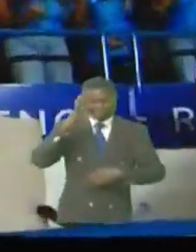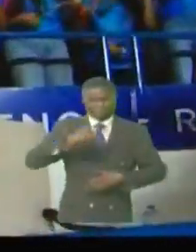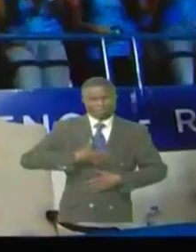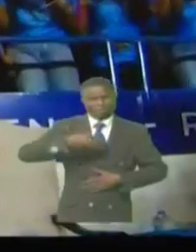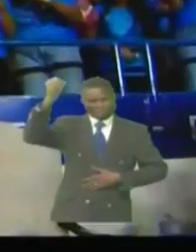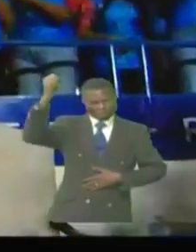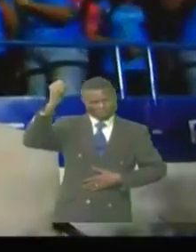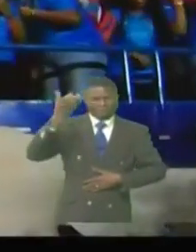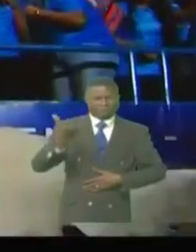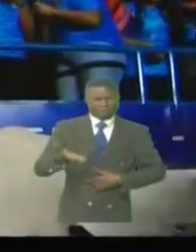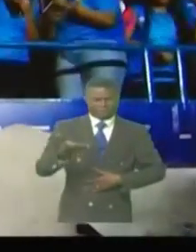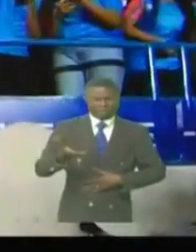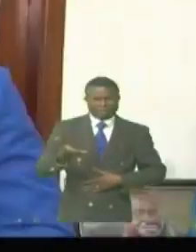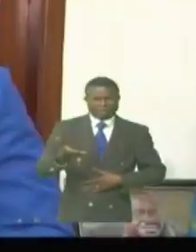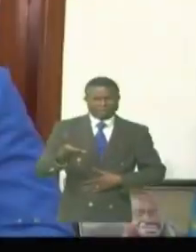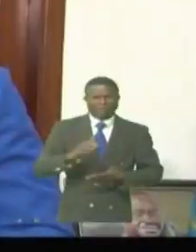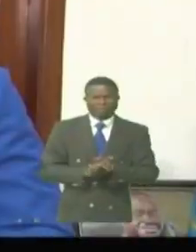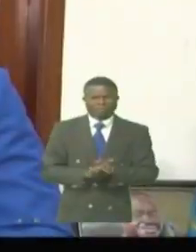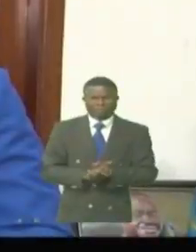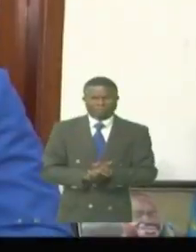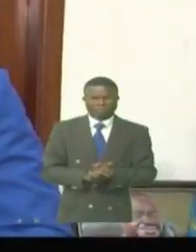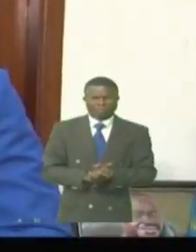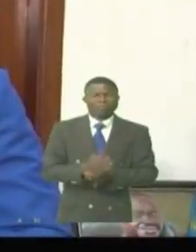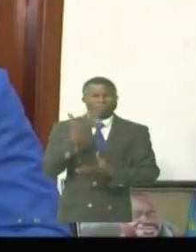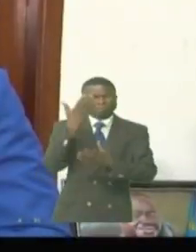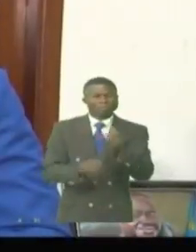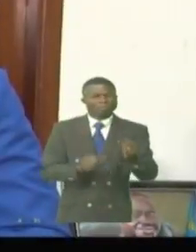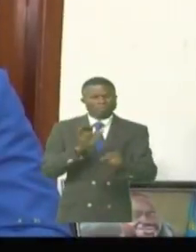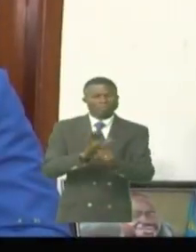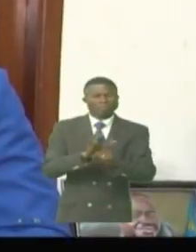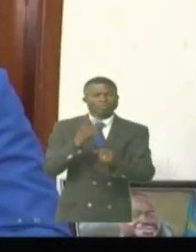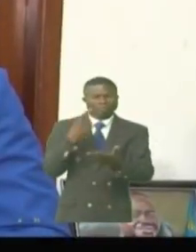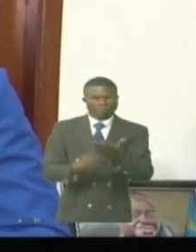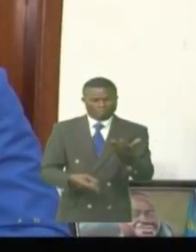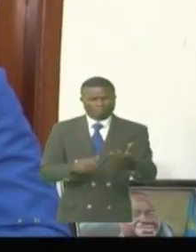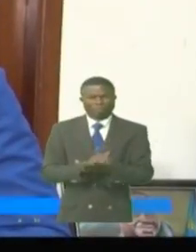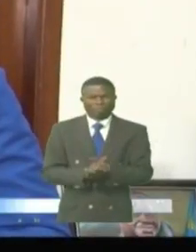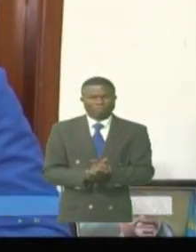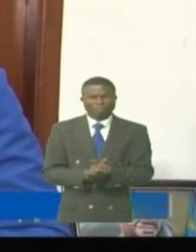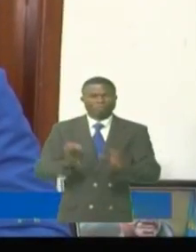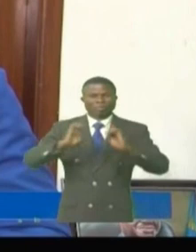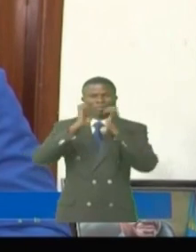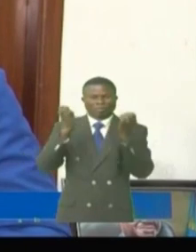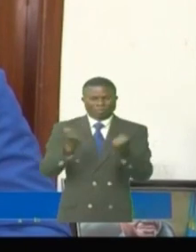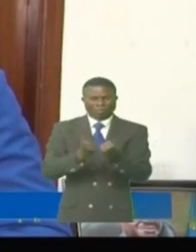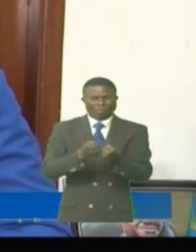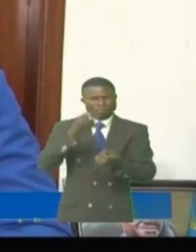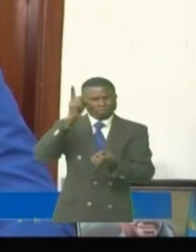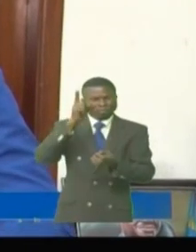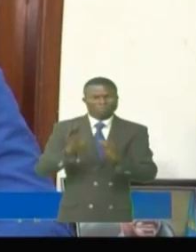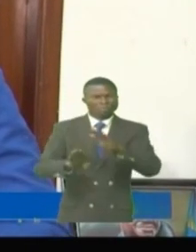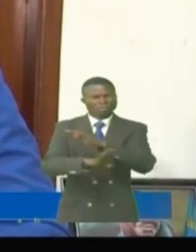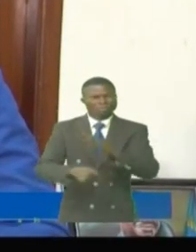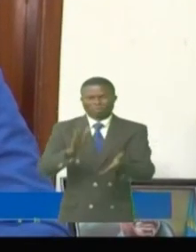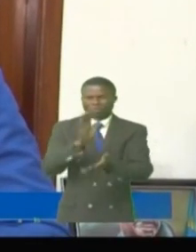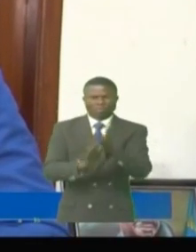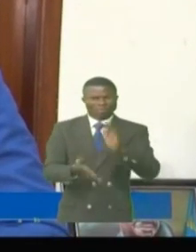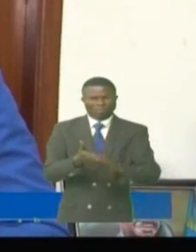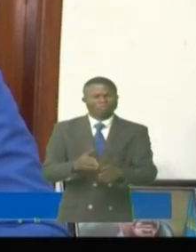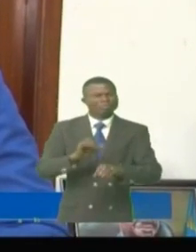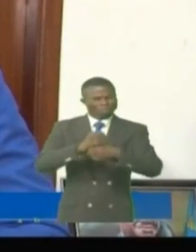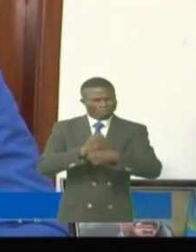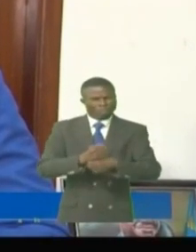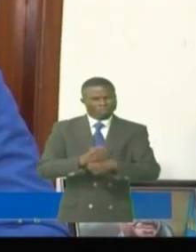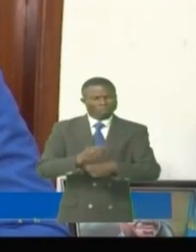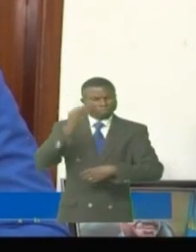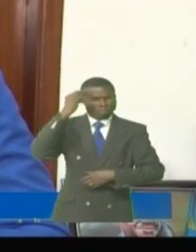que nous arrivions à cette victoire. Ce qui nous manque souvent, c'est l'équipe de base qui n'existe pas. Il faudra que le ministre des